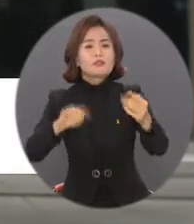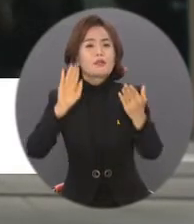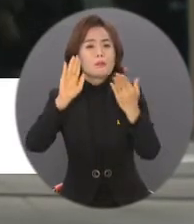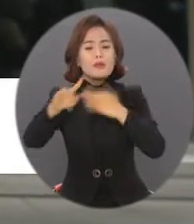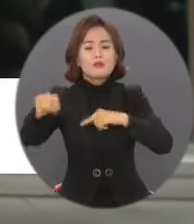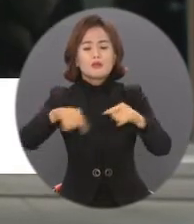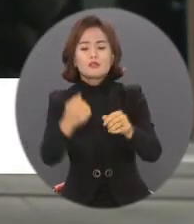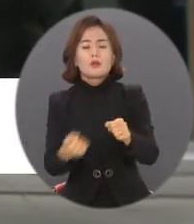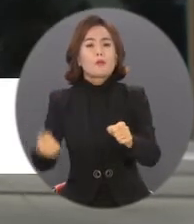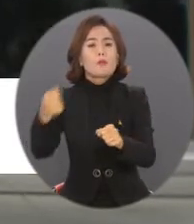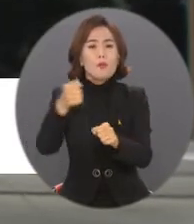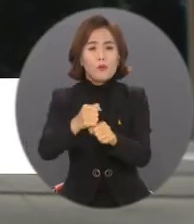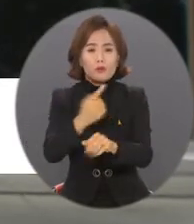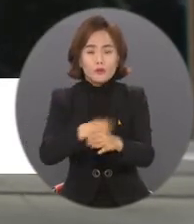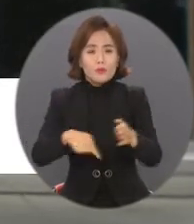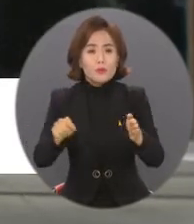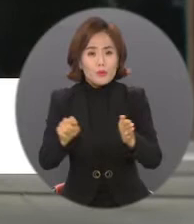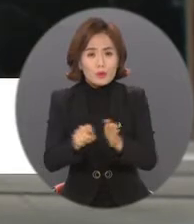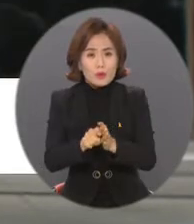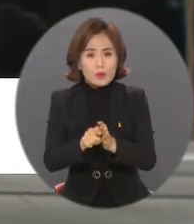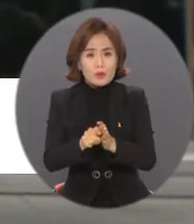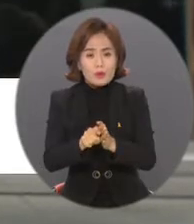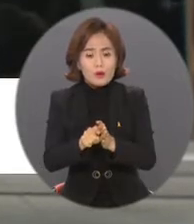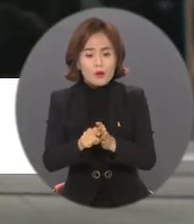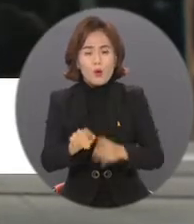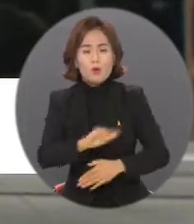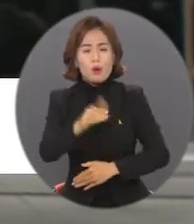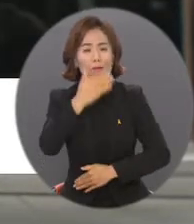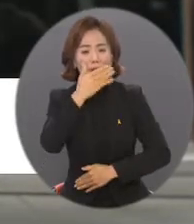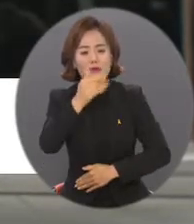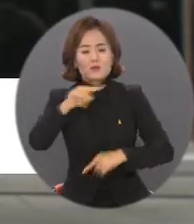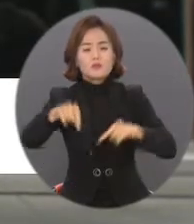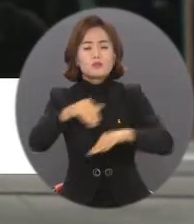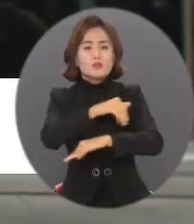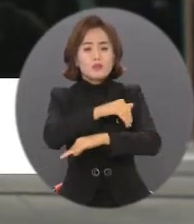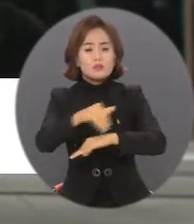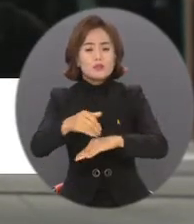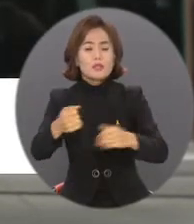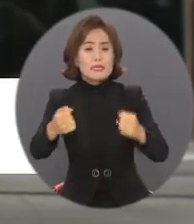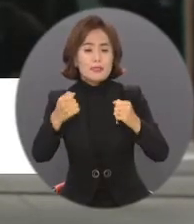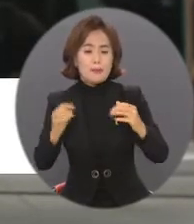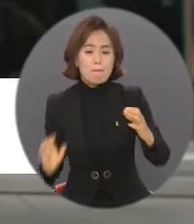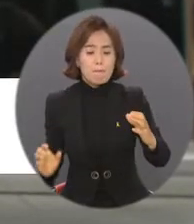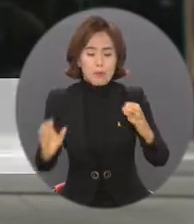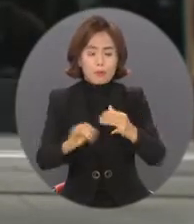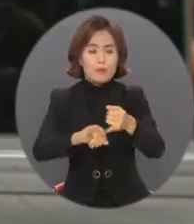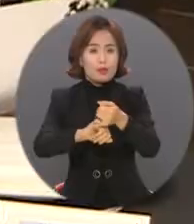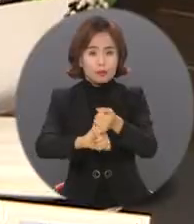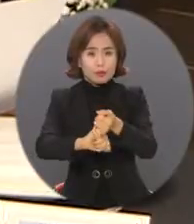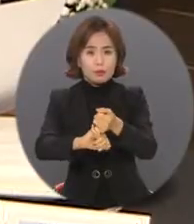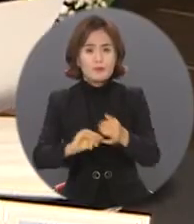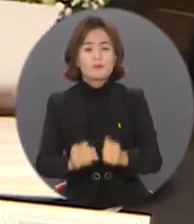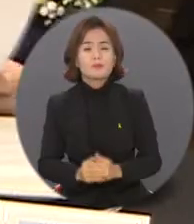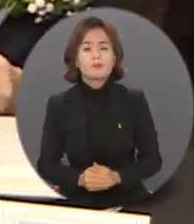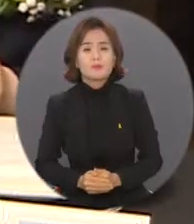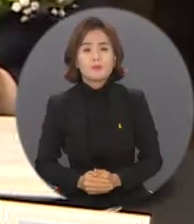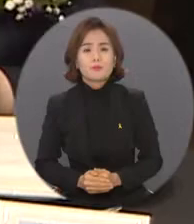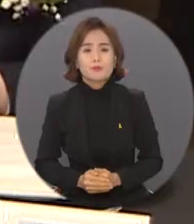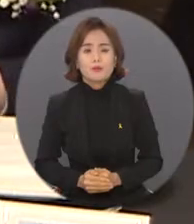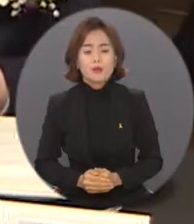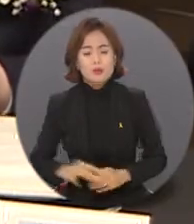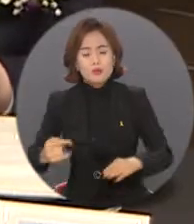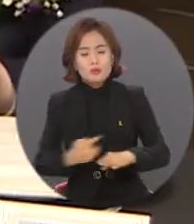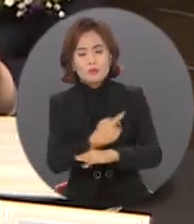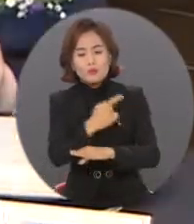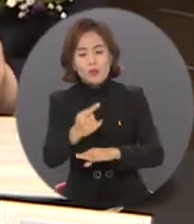복원하기 위해서 할 수 있는 여러 정책적인 협력을 하기로 했습니다 제 3지대